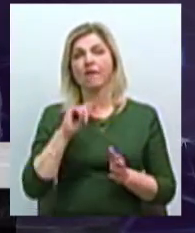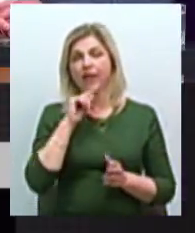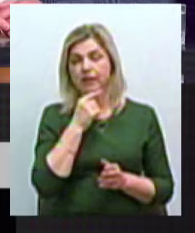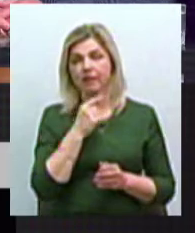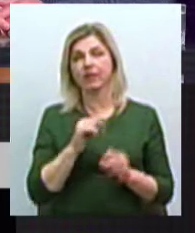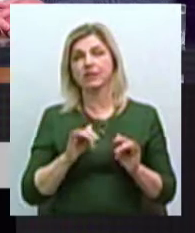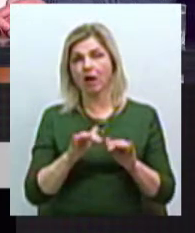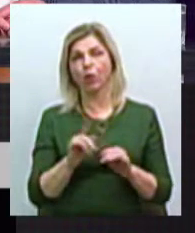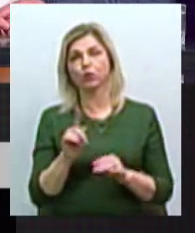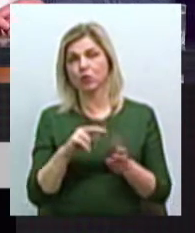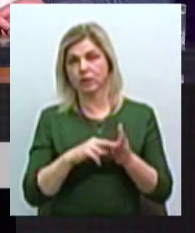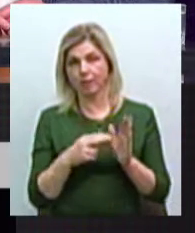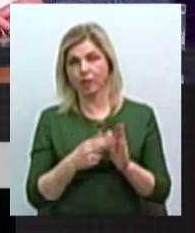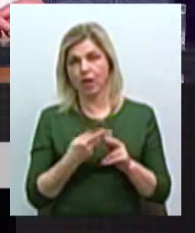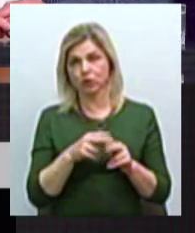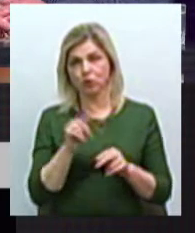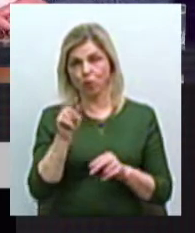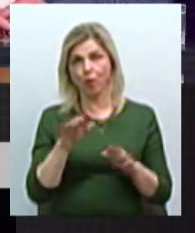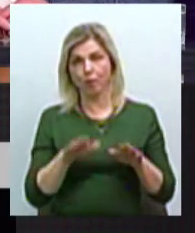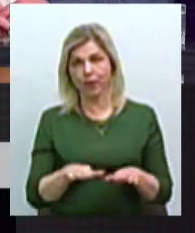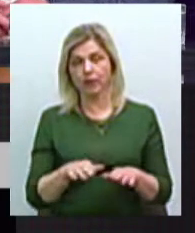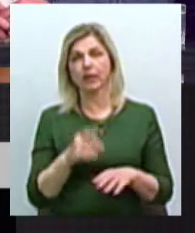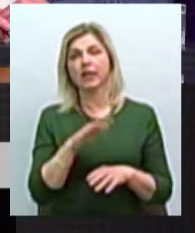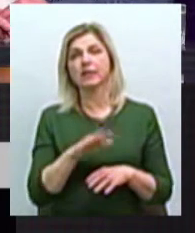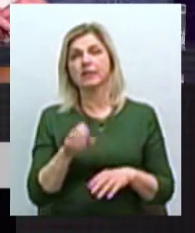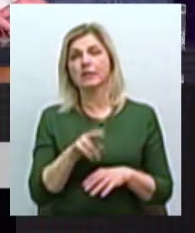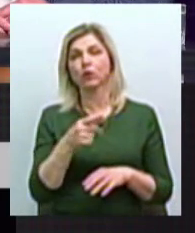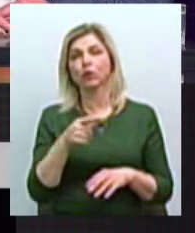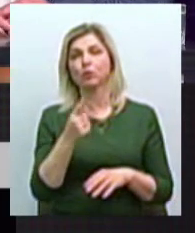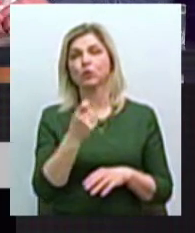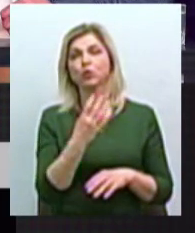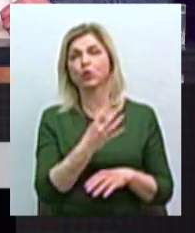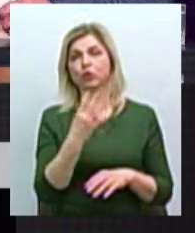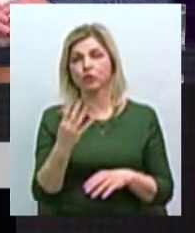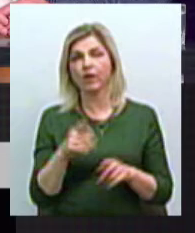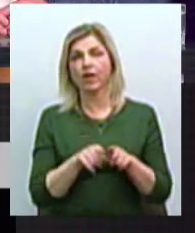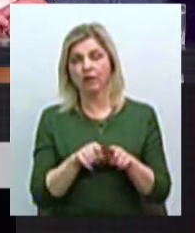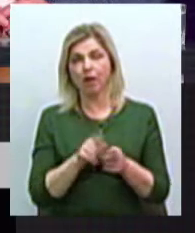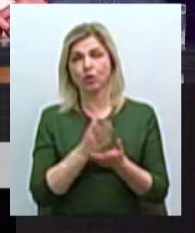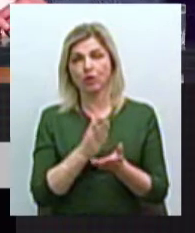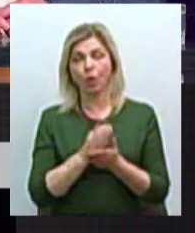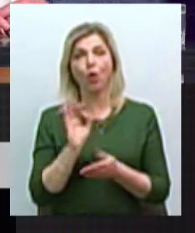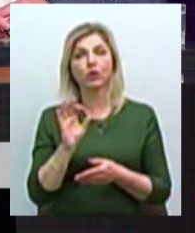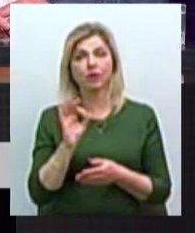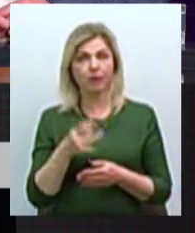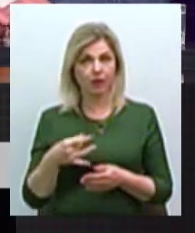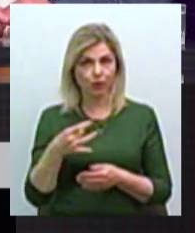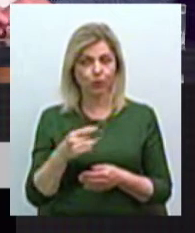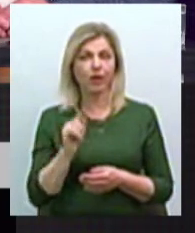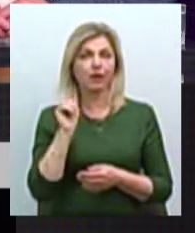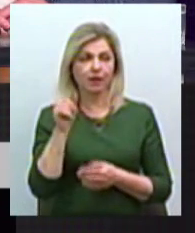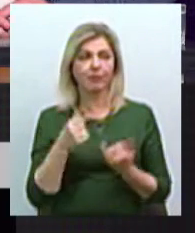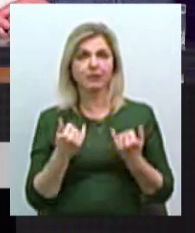запланували на цьому об'єкті. Дитячий садок 144 також знаходиться в Корабельному районі, і сьогодні